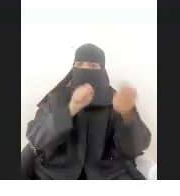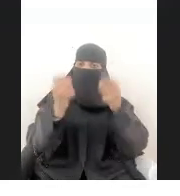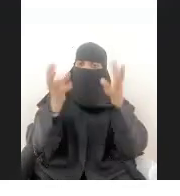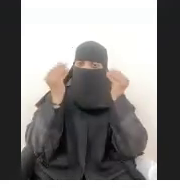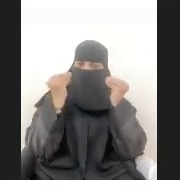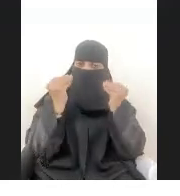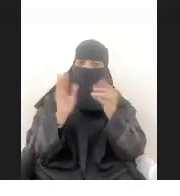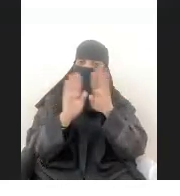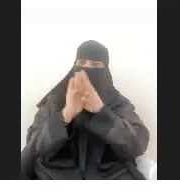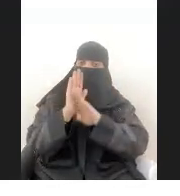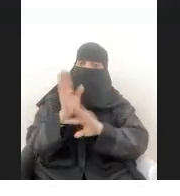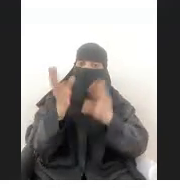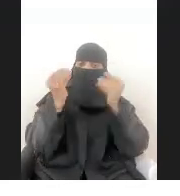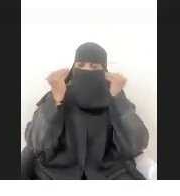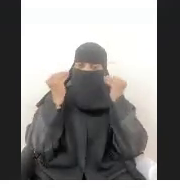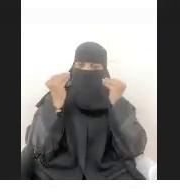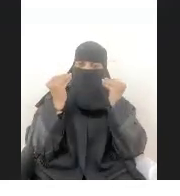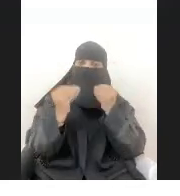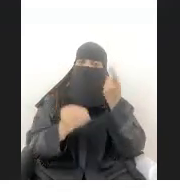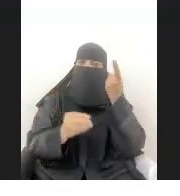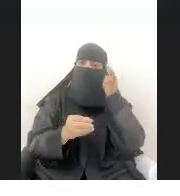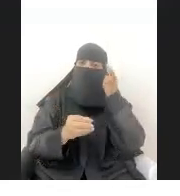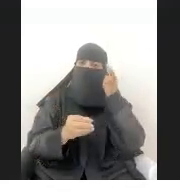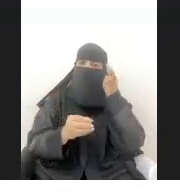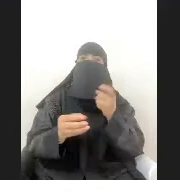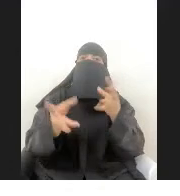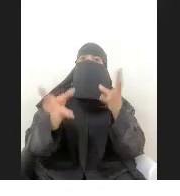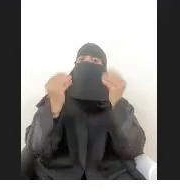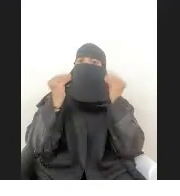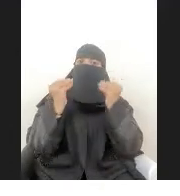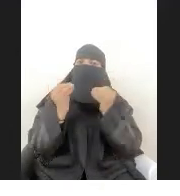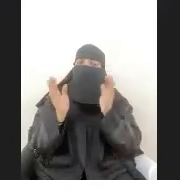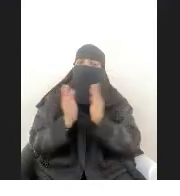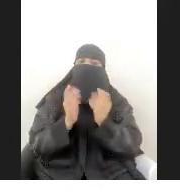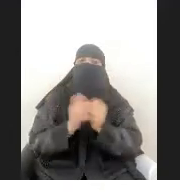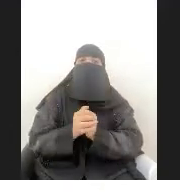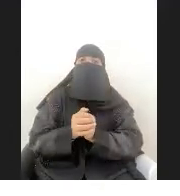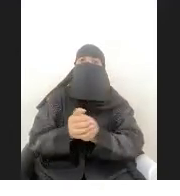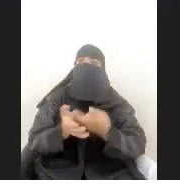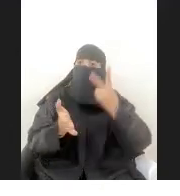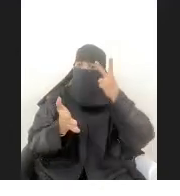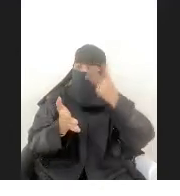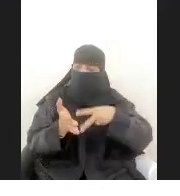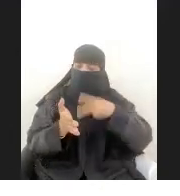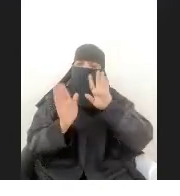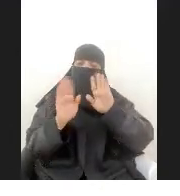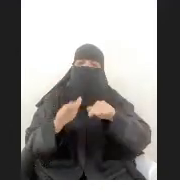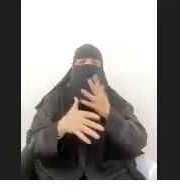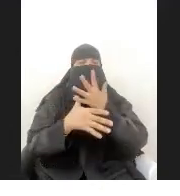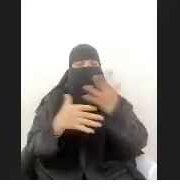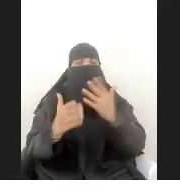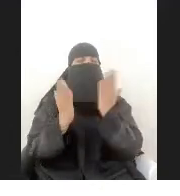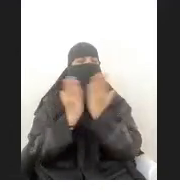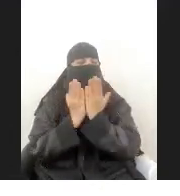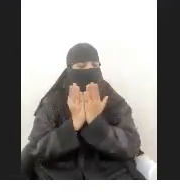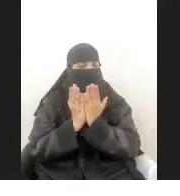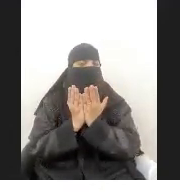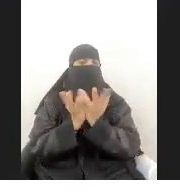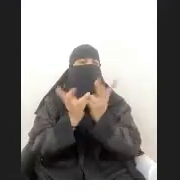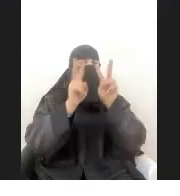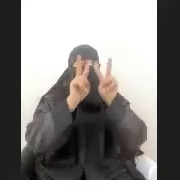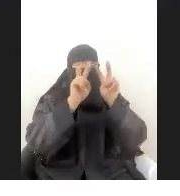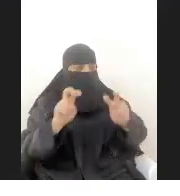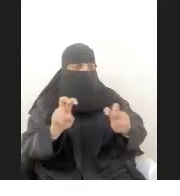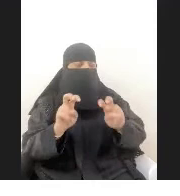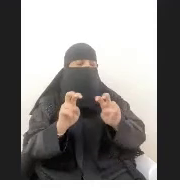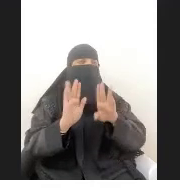التعليمية المتنقلة مفهوم التعلم المصغر. طبعا أثبتت الأدبيات في العديد من الدراسات أنه خصوصا منصات التعلم